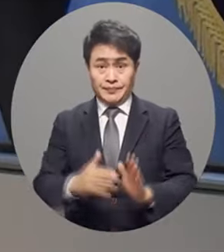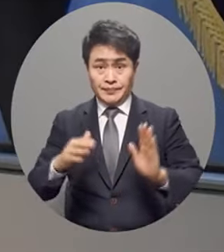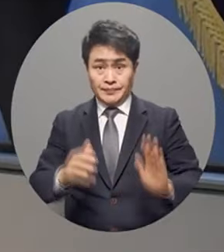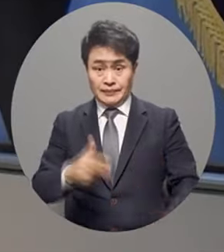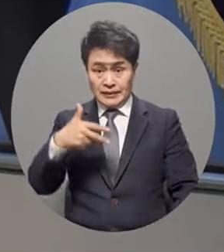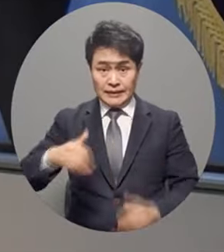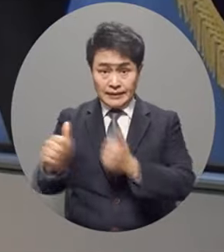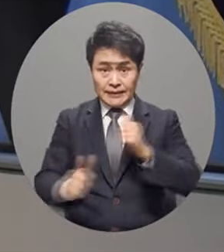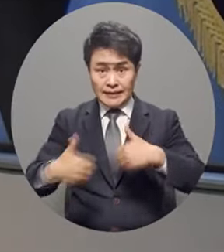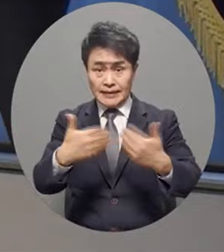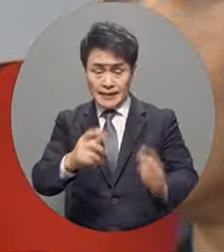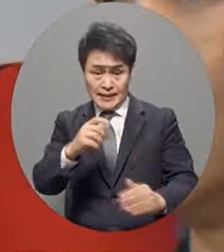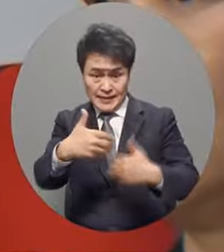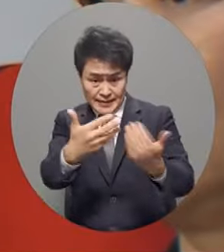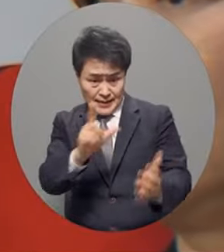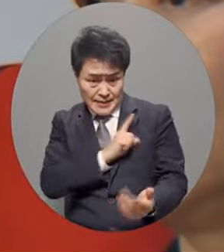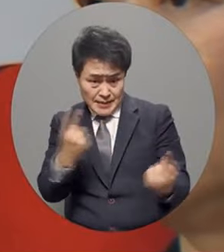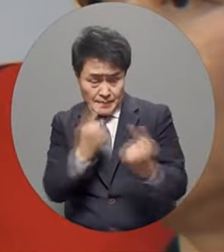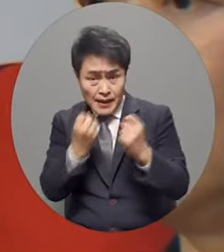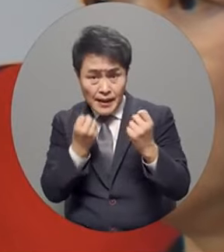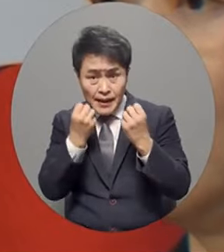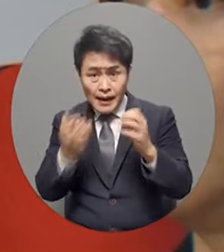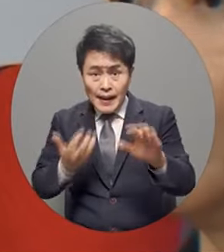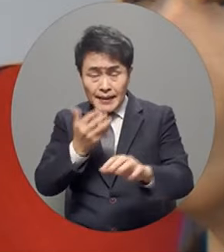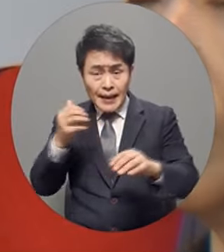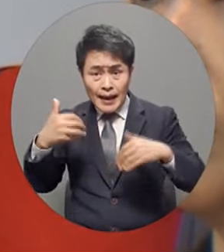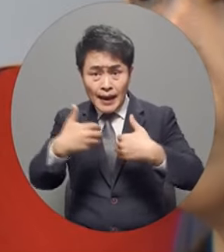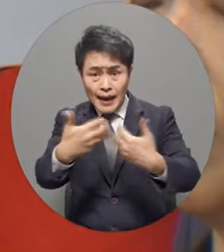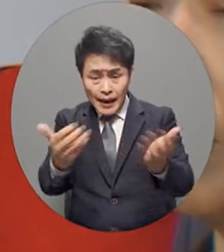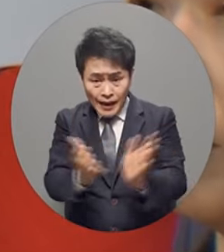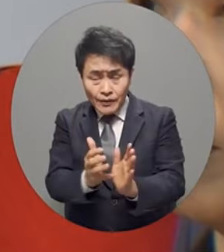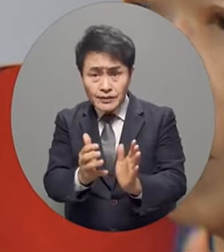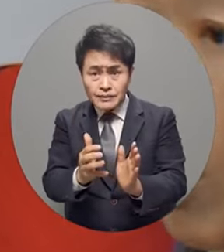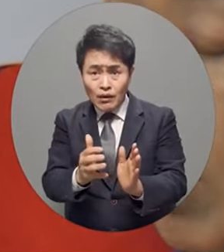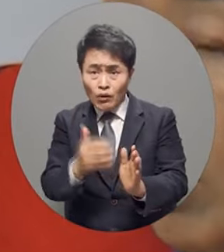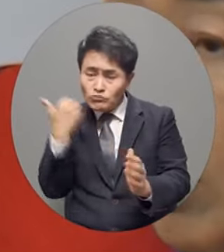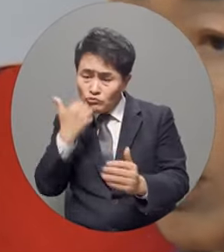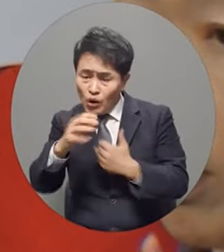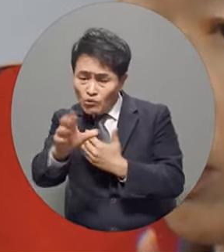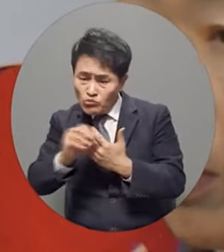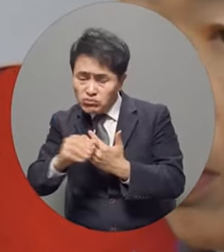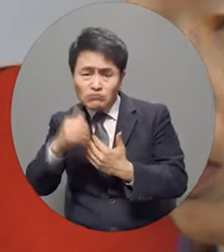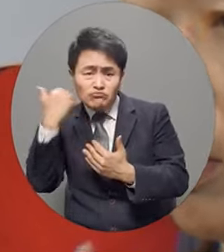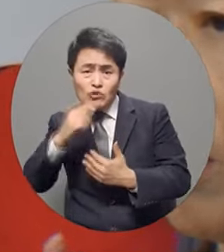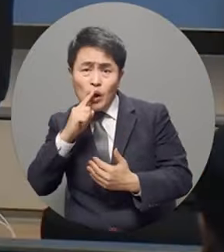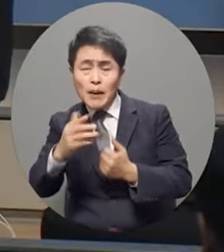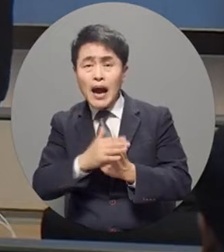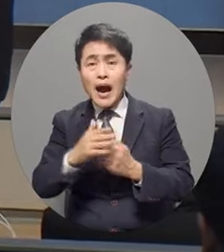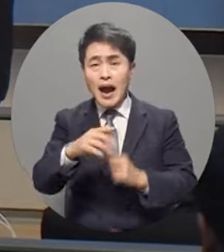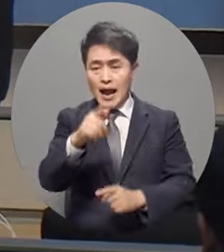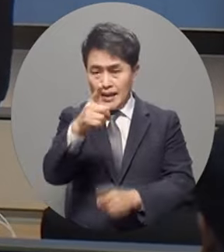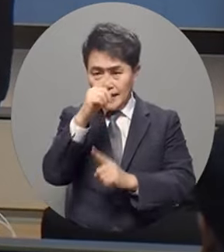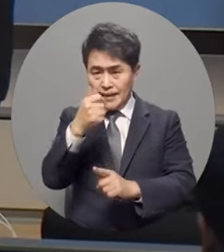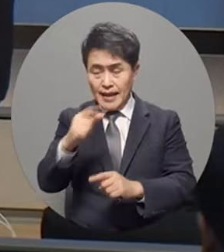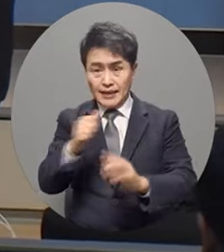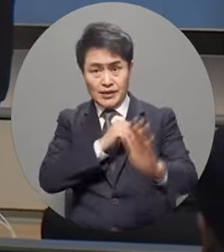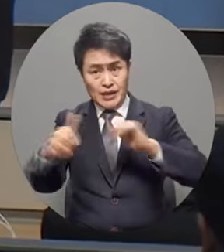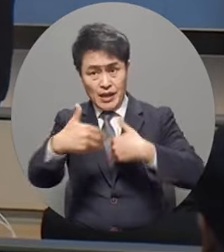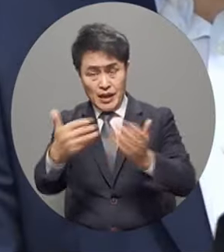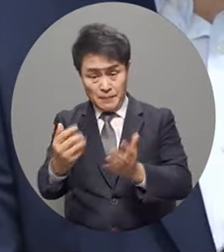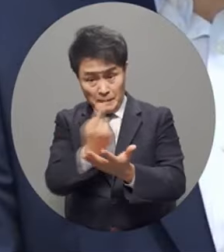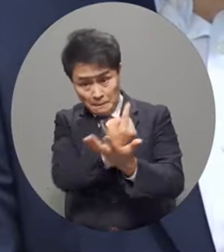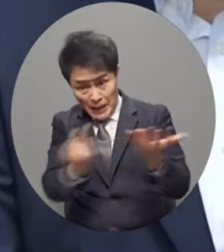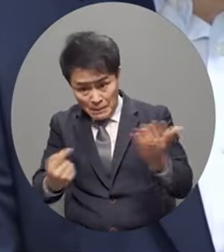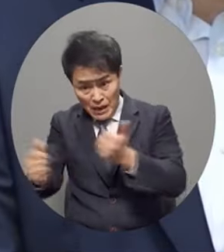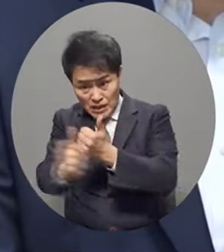의원은 당명을 개혁신당으로 한 것은 흡수합당이라며 누가 무슨 소리를 해도 이낙연 대표를 비롯한 탈당파